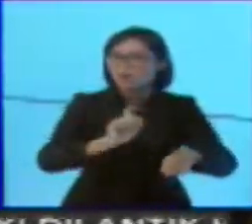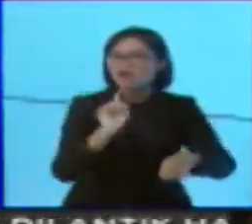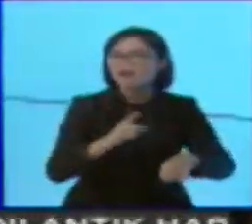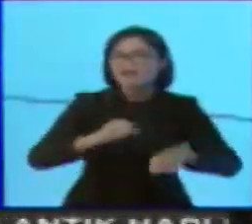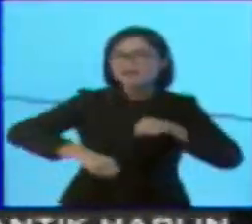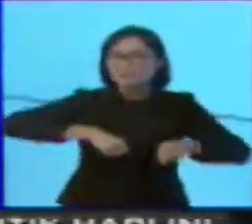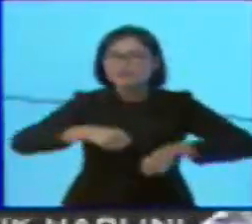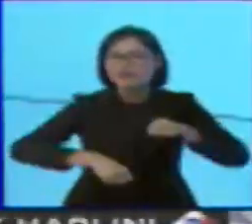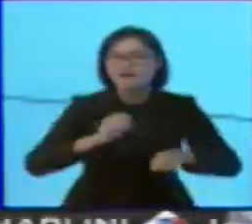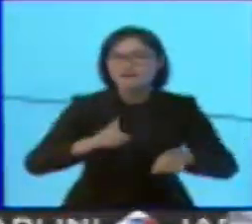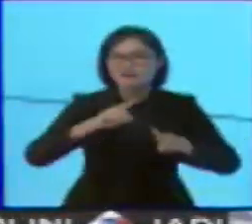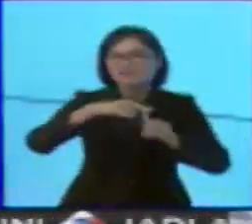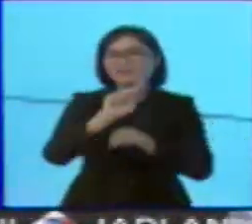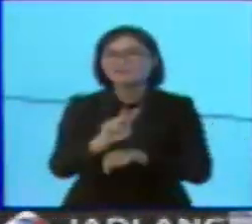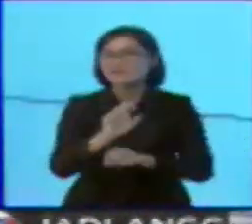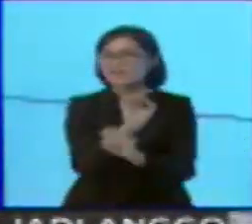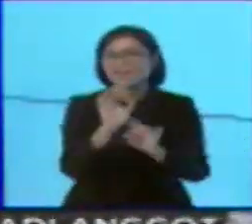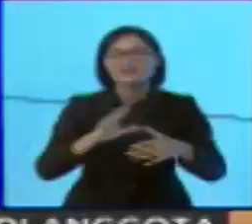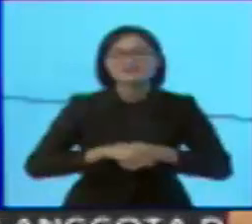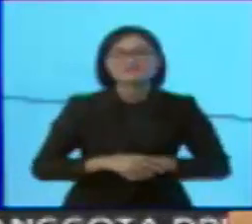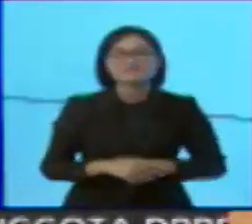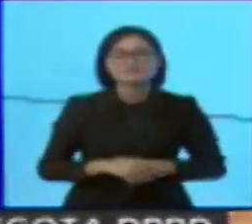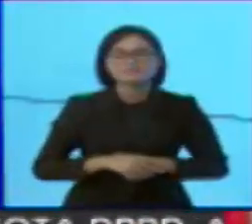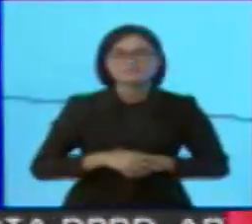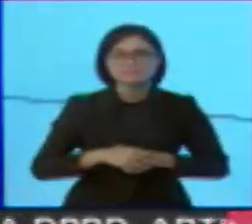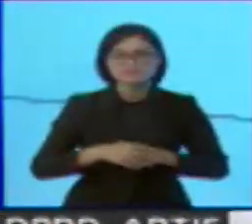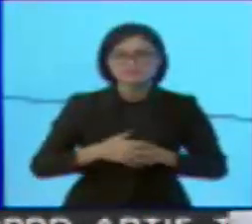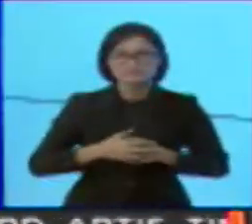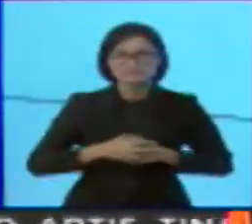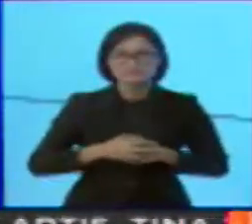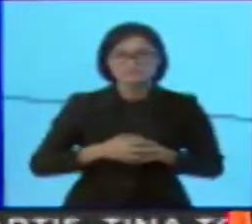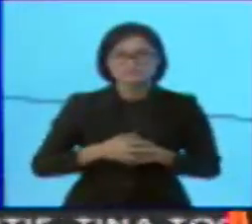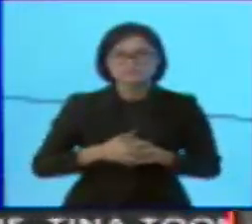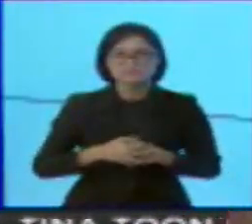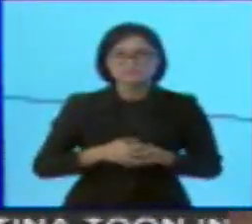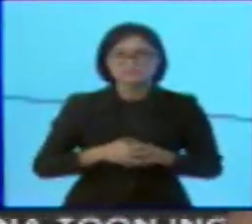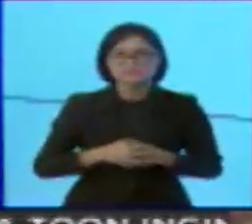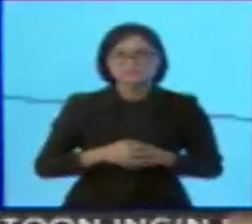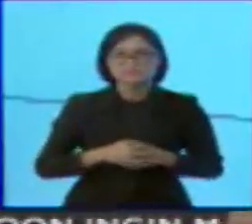dan televisi. Dari Jakarta, Ranu Dahlia, Irgan Herdiansyah, iNews melaporkan.